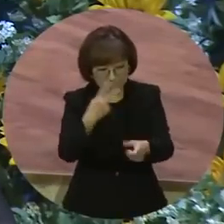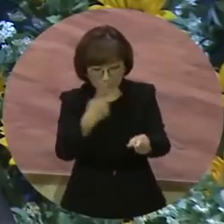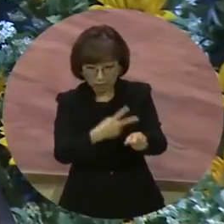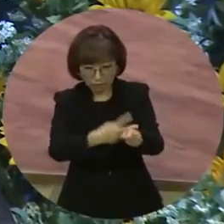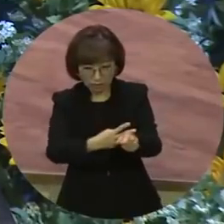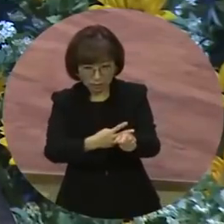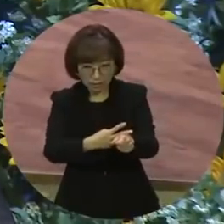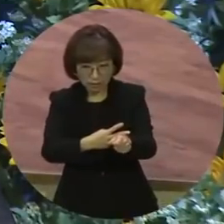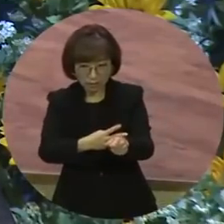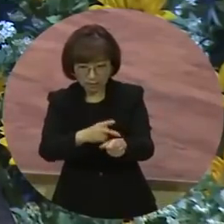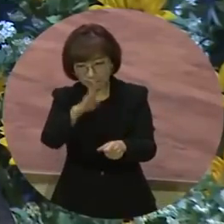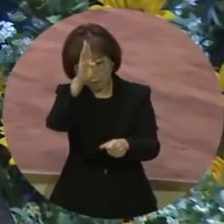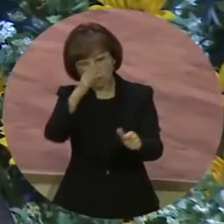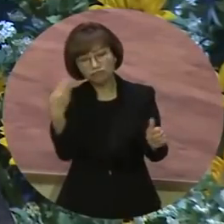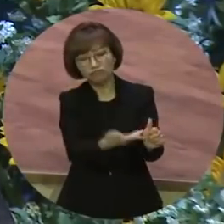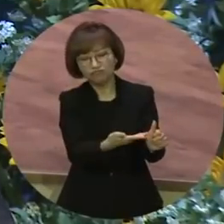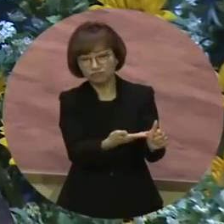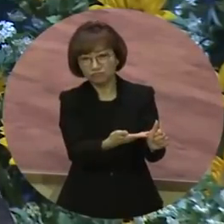집어넣어라. 절대로.